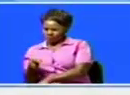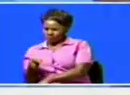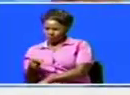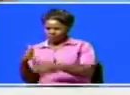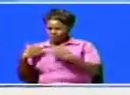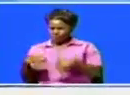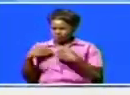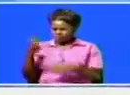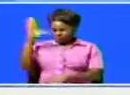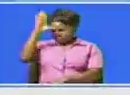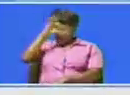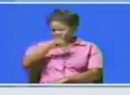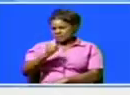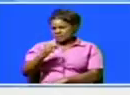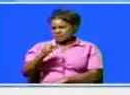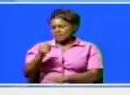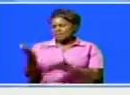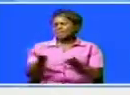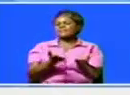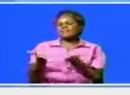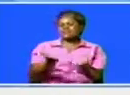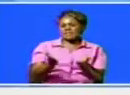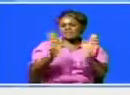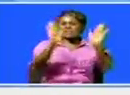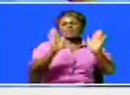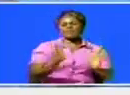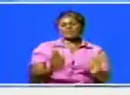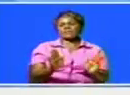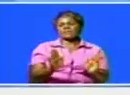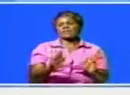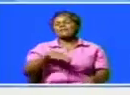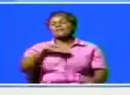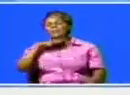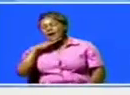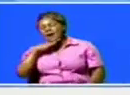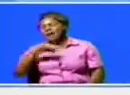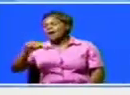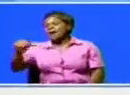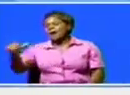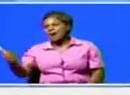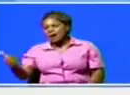watu wetu wanakosa huduma zinazofaa,